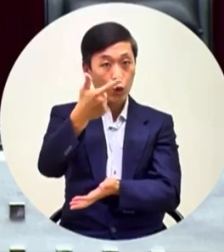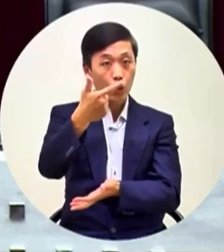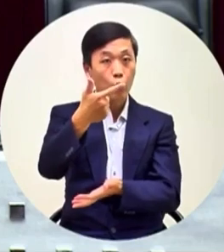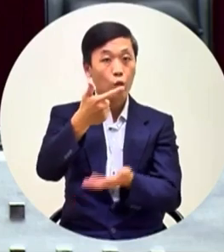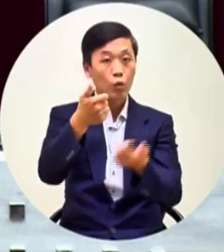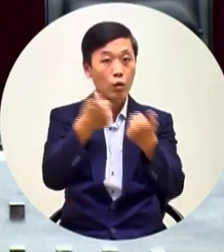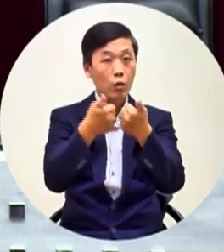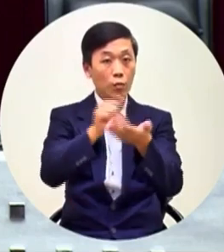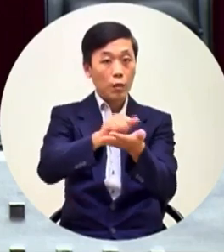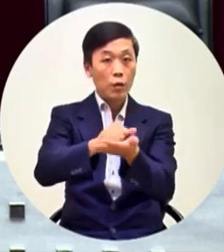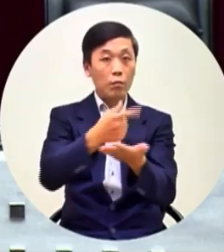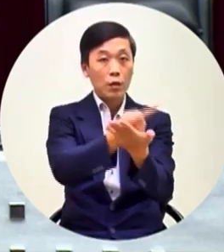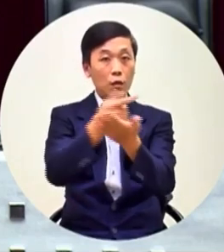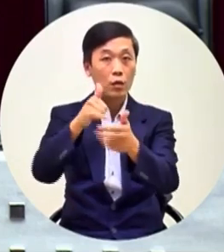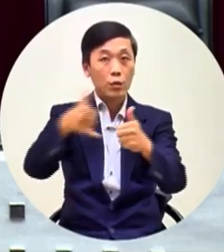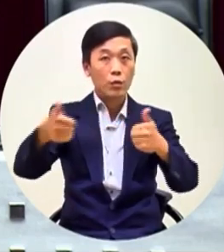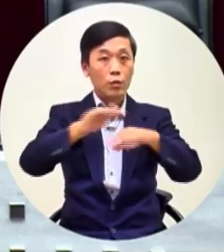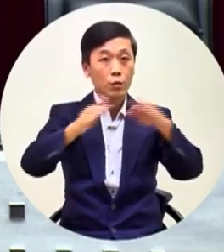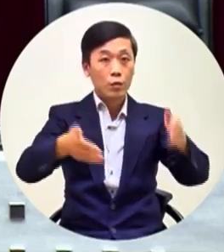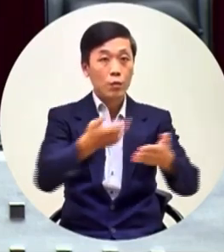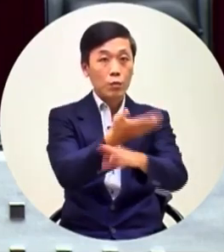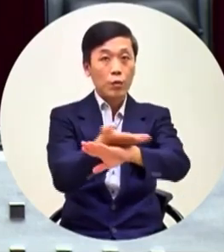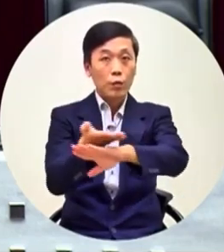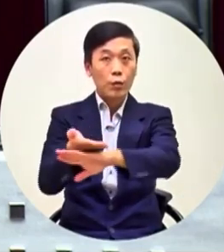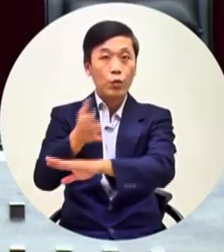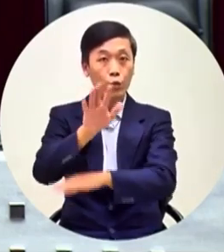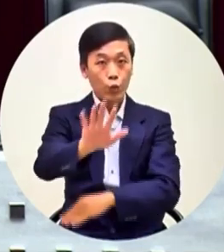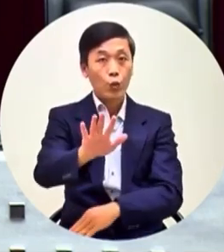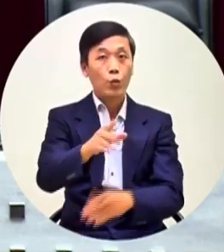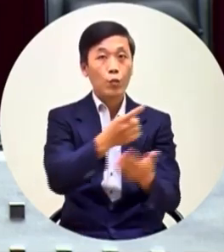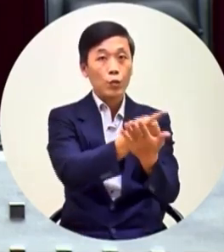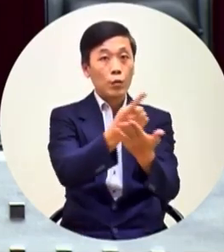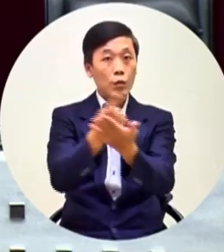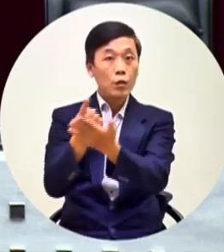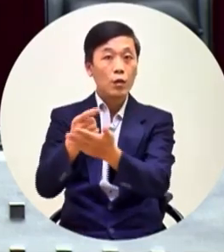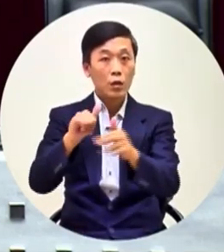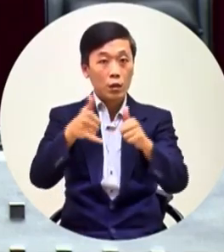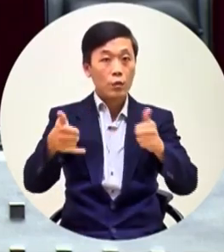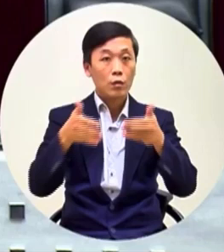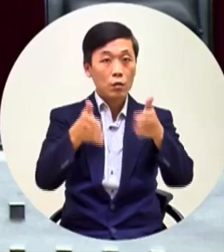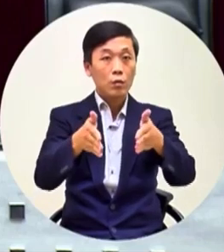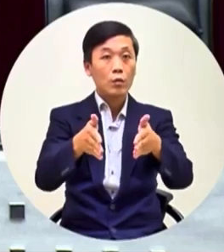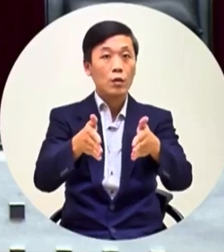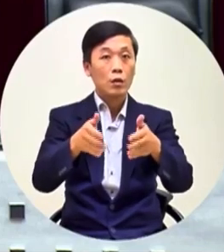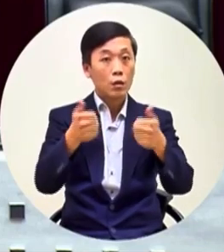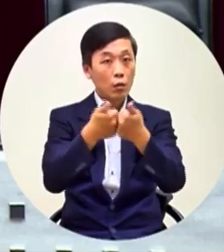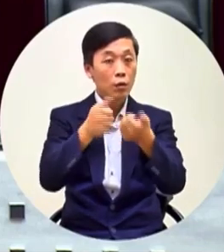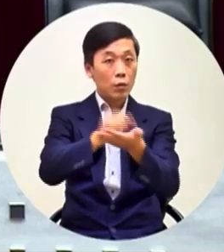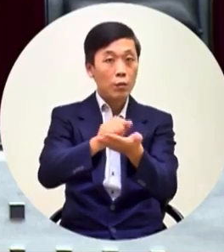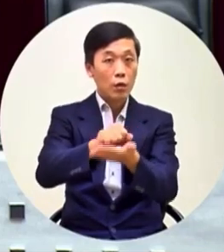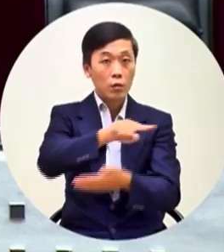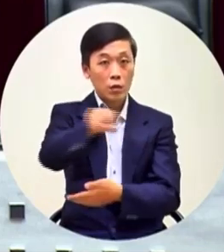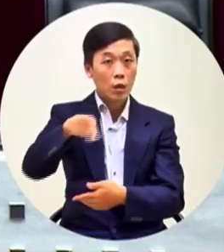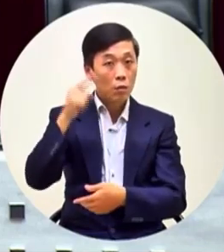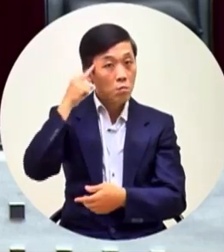们各位同仁的桌上。各位同仁，针对我们的会议记录有没有其他意